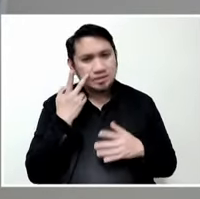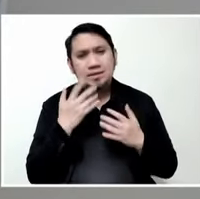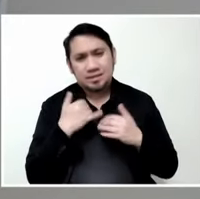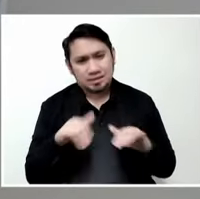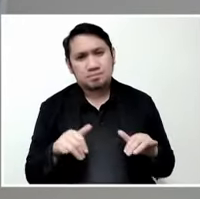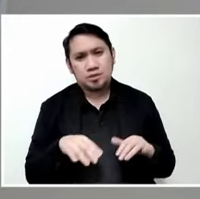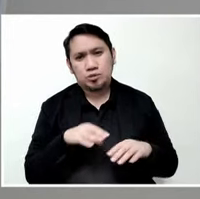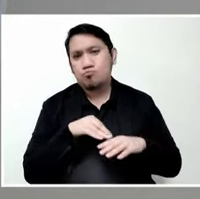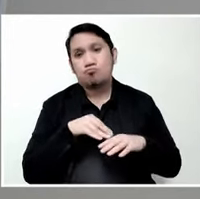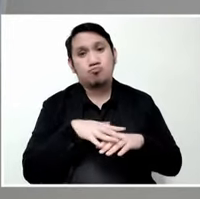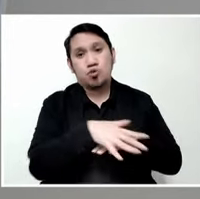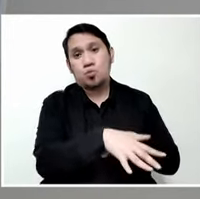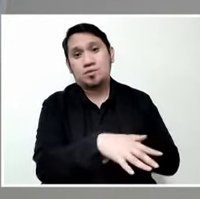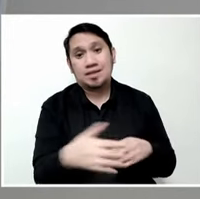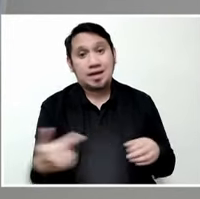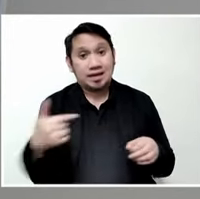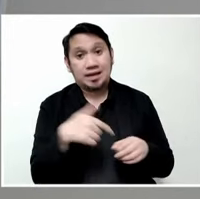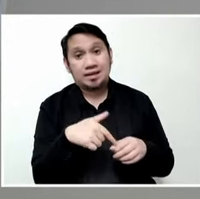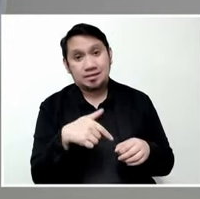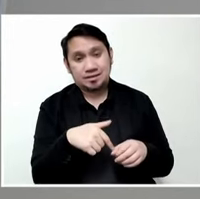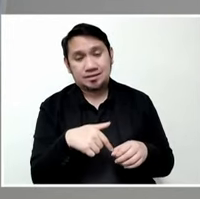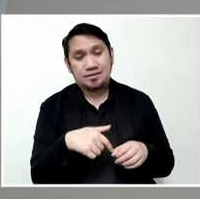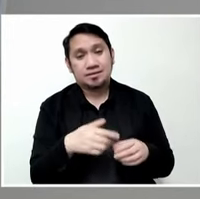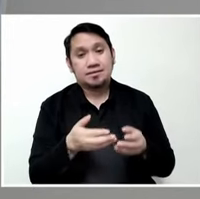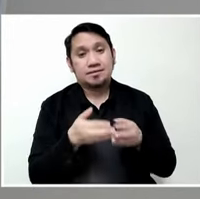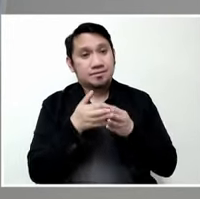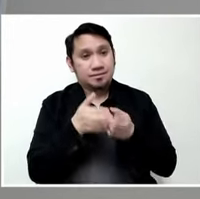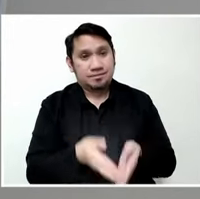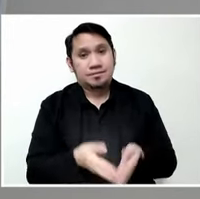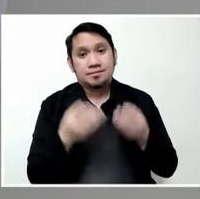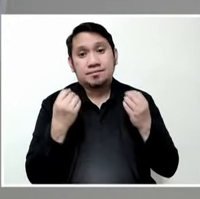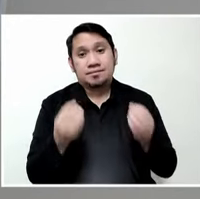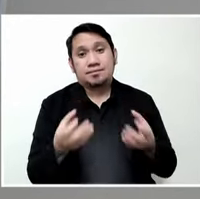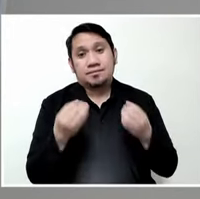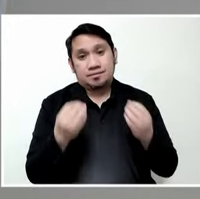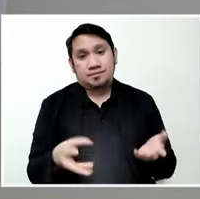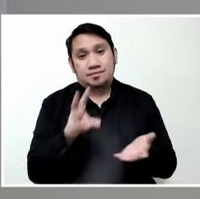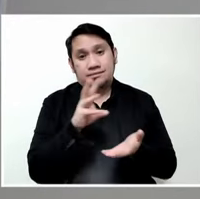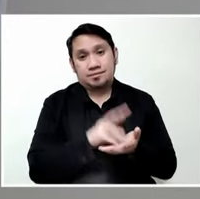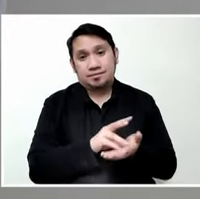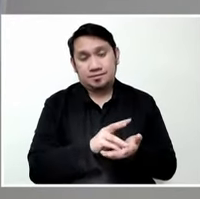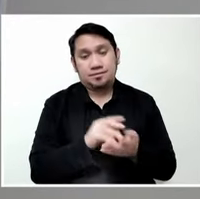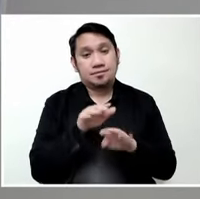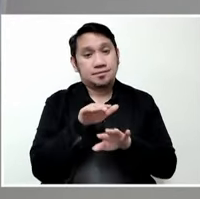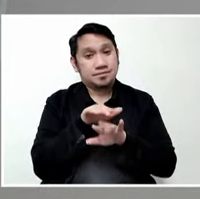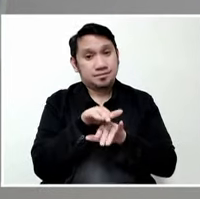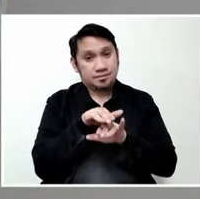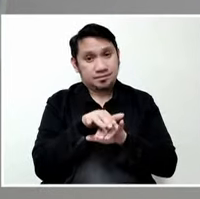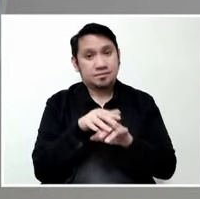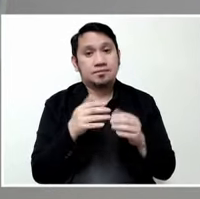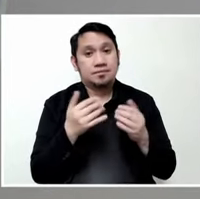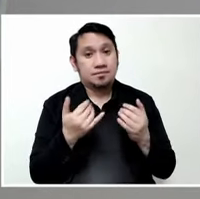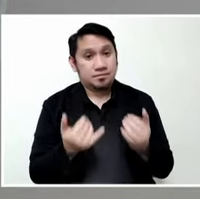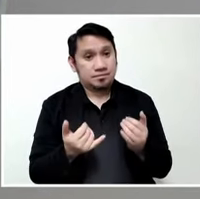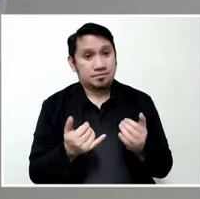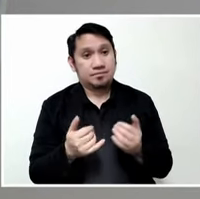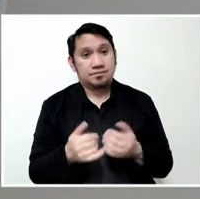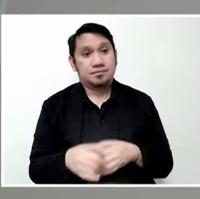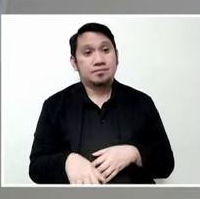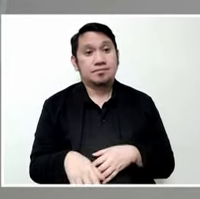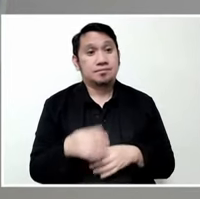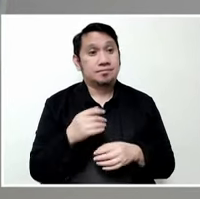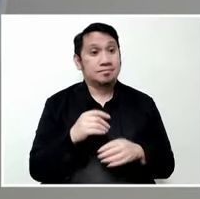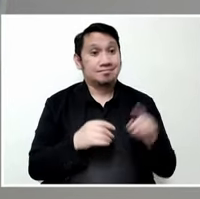sa lumubog na MT Princess Empress sa maraming bayan sa Oriental Mindoro. Kaya nagbahagi po ang sagip kapamilya